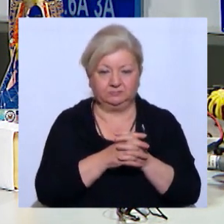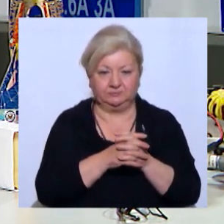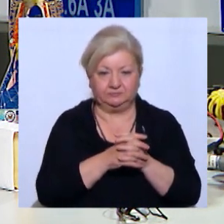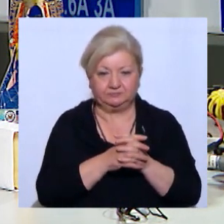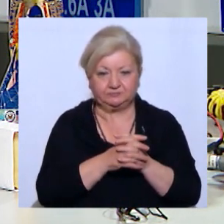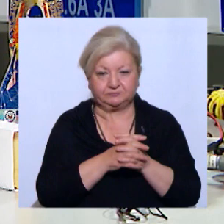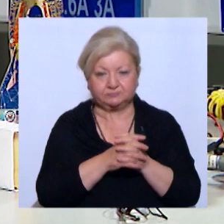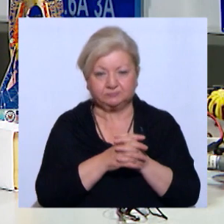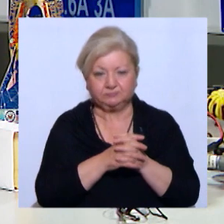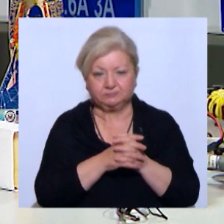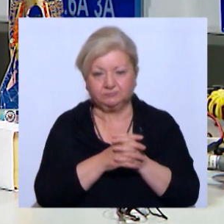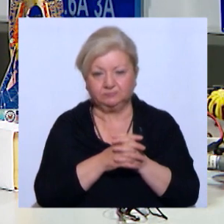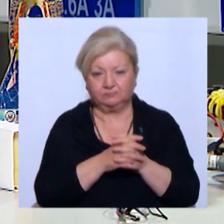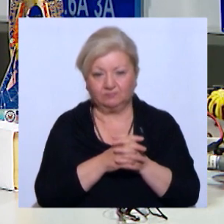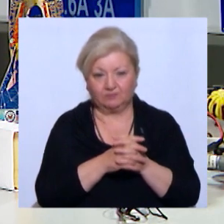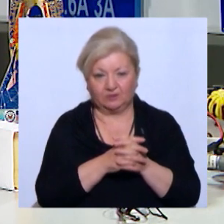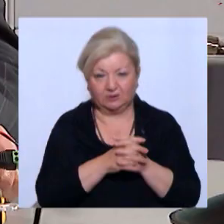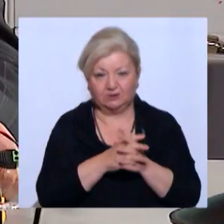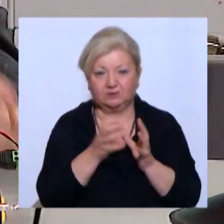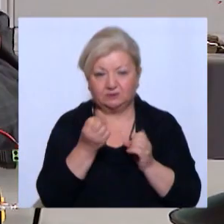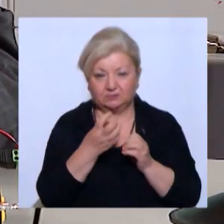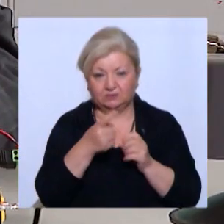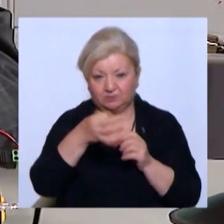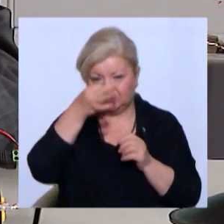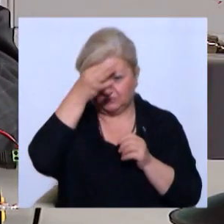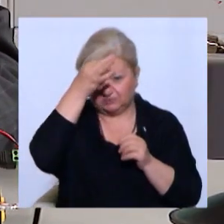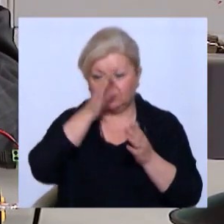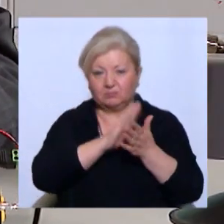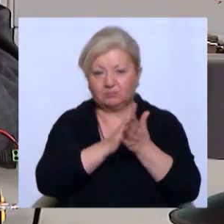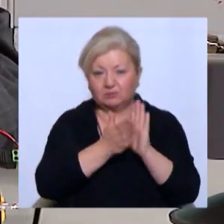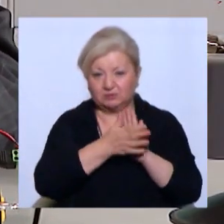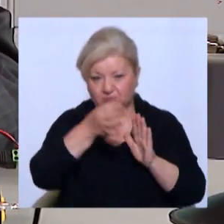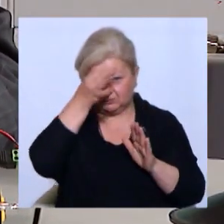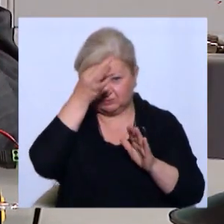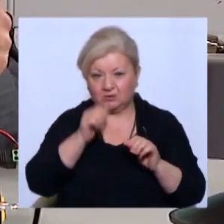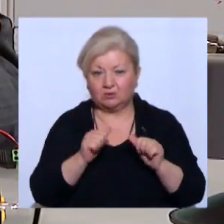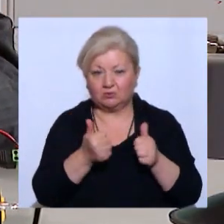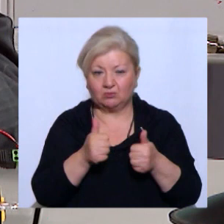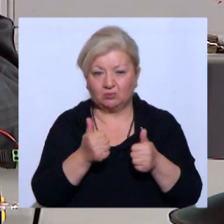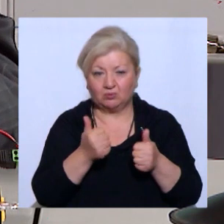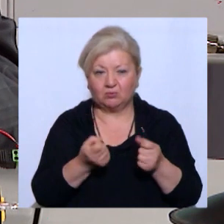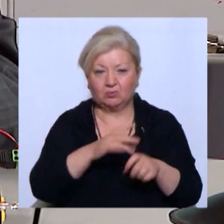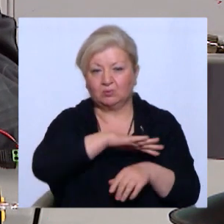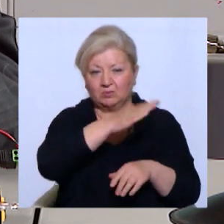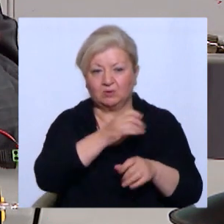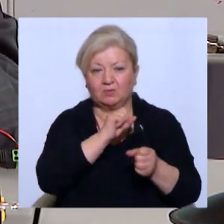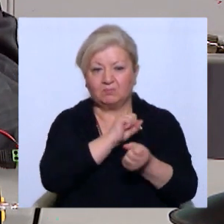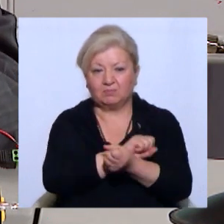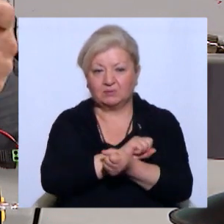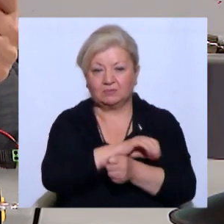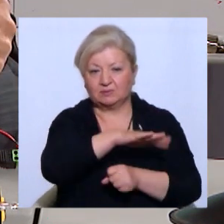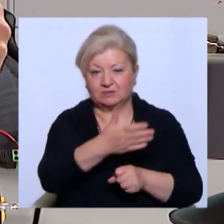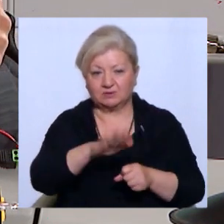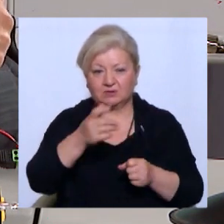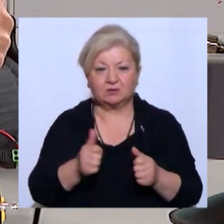გვაქვს ორი ულტრაბგერული გამომსხივებელი. ერთელ კიდე გავიხსენოთ პირობა, როგორ წარმოიშობა მდგარი ტალღა. მე